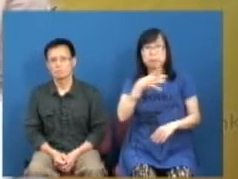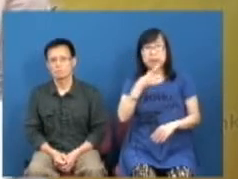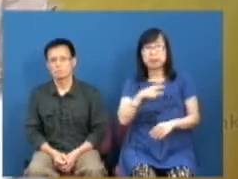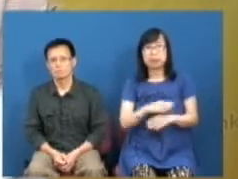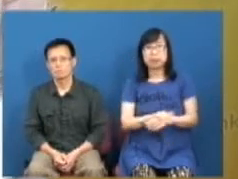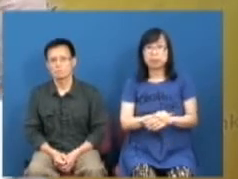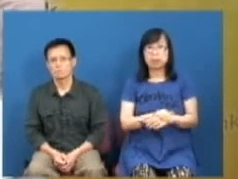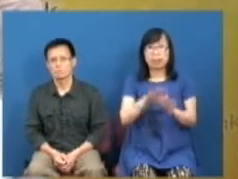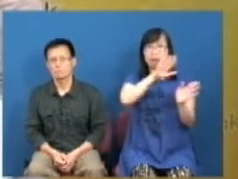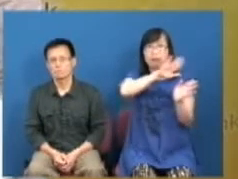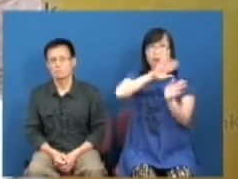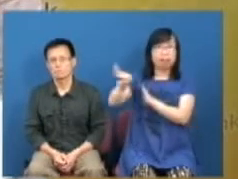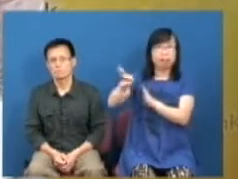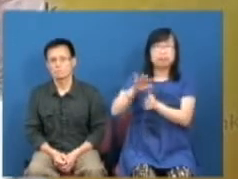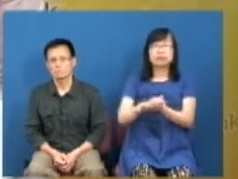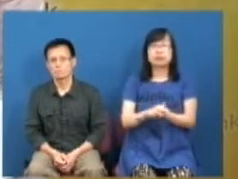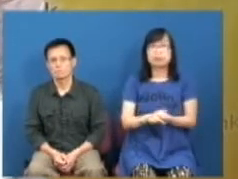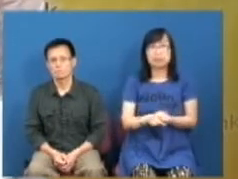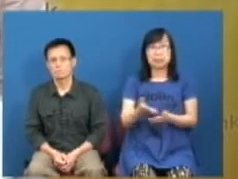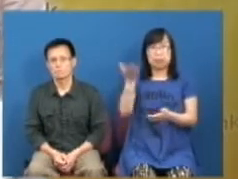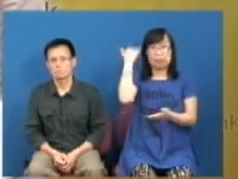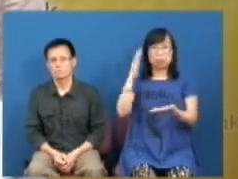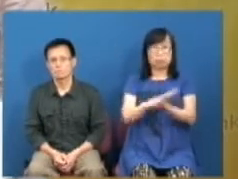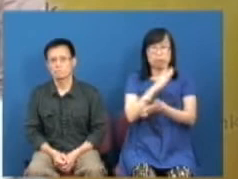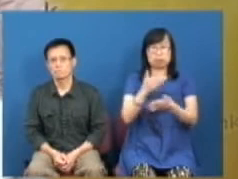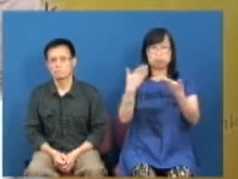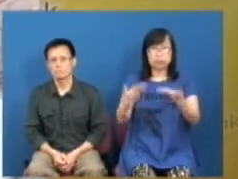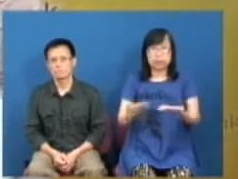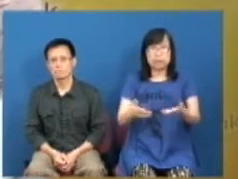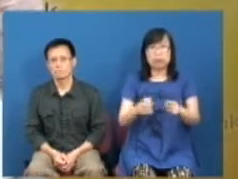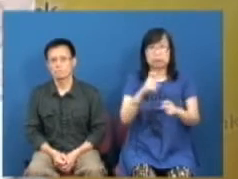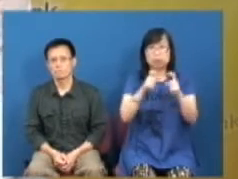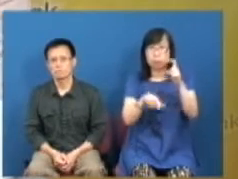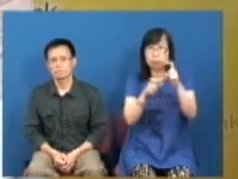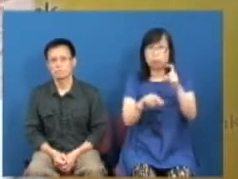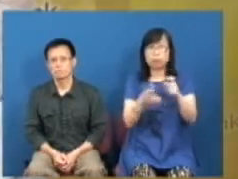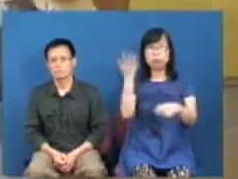暫時咧就抹開佢擺埋一邊。由舊年九月到而家，足足幾個月啊？舊